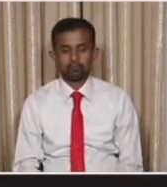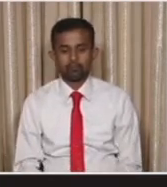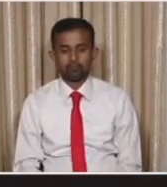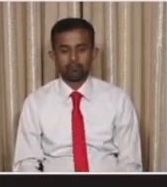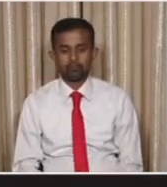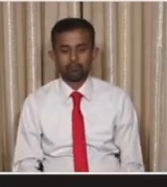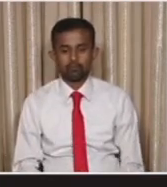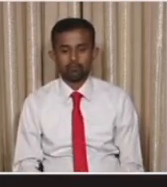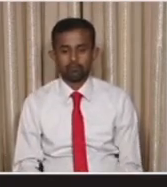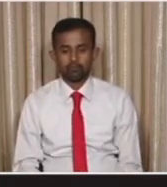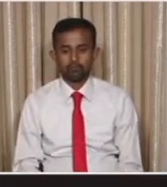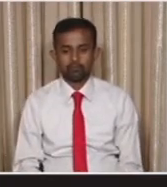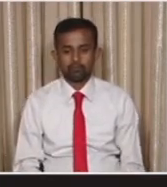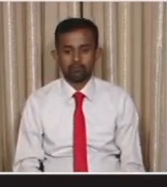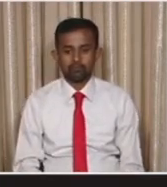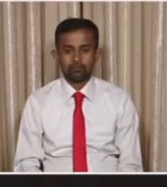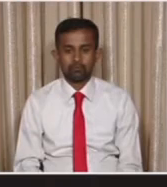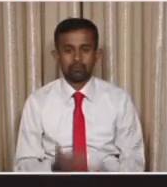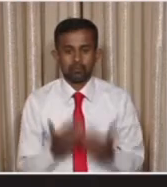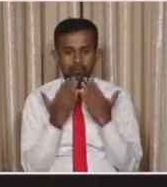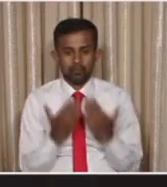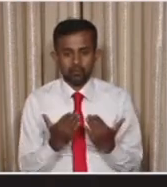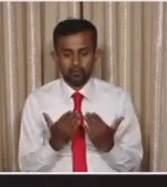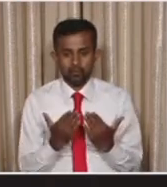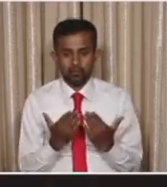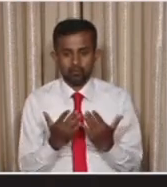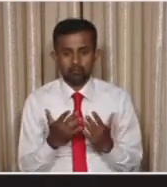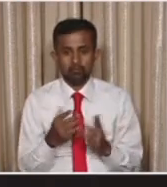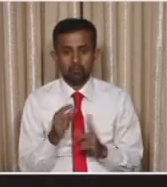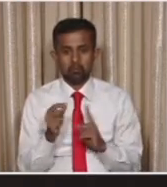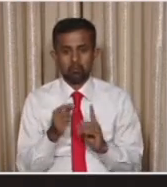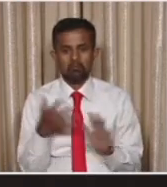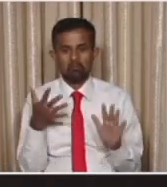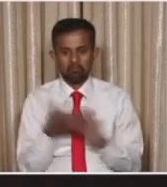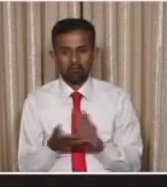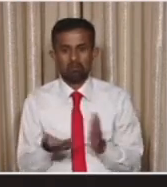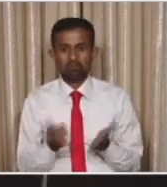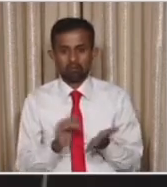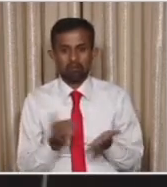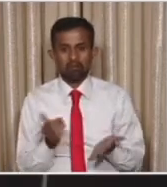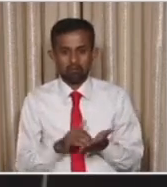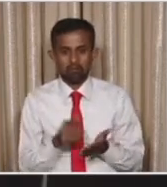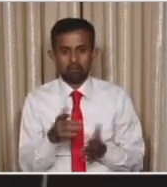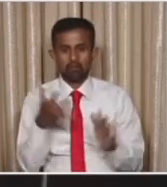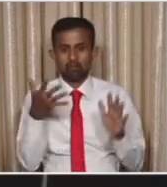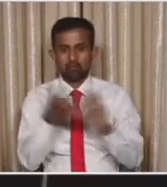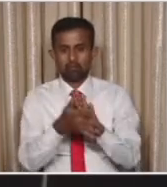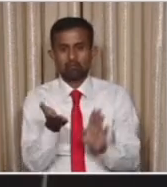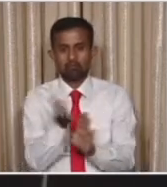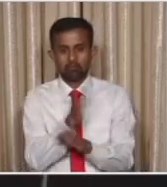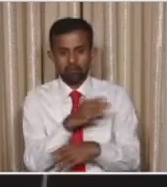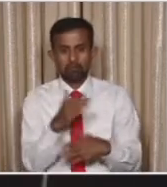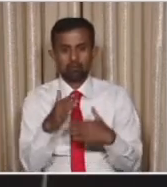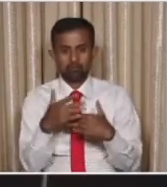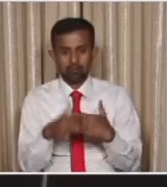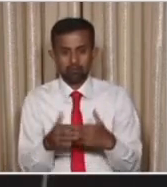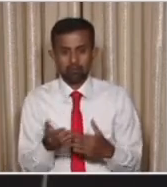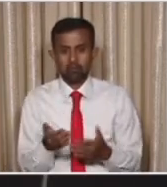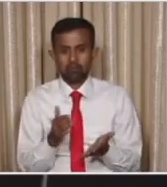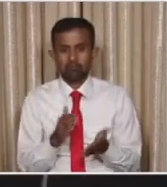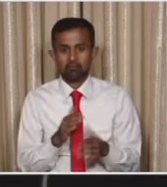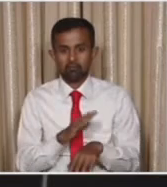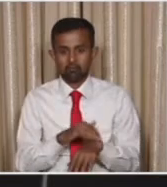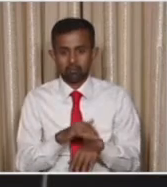ස්තුතියි. පාර්ලිමේන්තුවේ මේ වැරද නිතර නිතර සිදුවෙන නිසා ඔබතුමාගේ අතින්ම මේ වැරද මීට කලින් සිදු වෙලා තිබෙන නිසා මතක් කළ